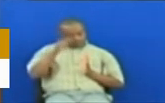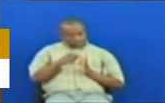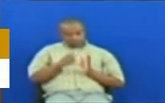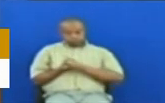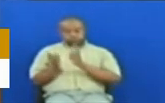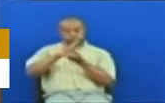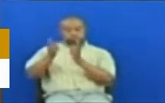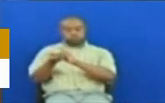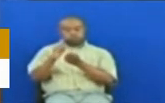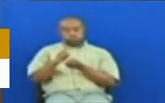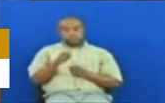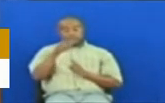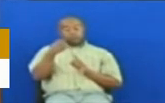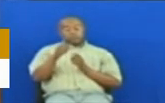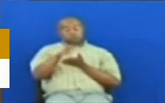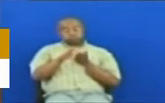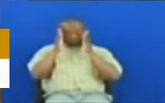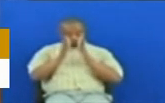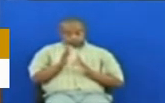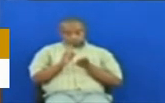ndio basis.